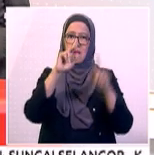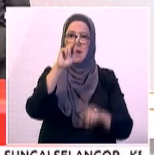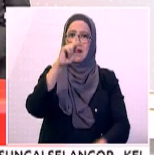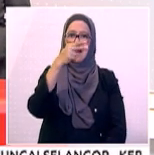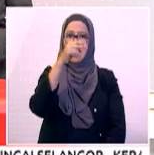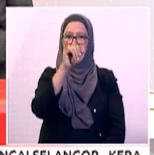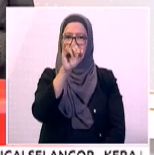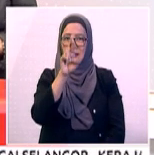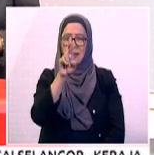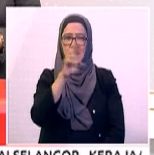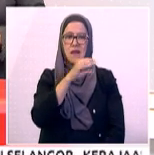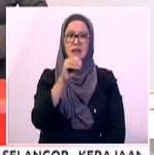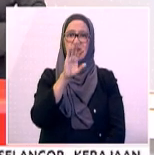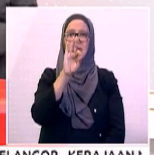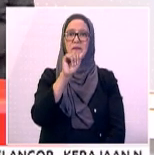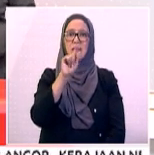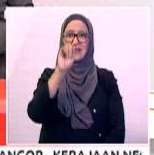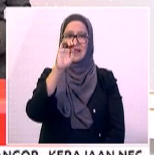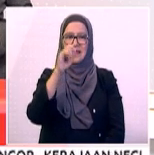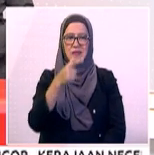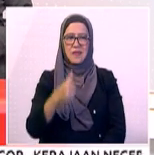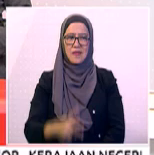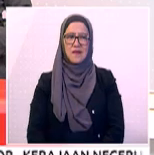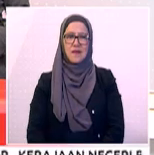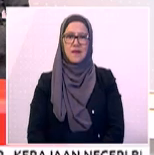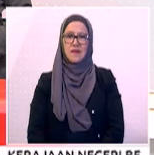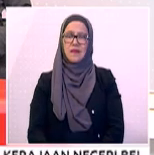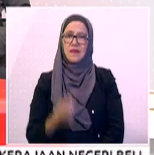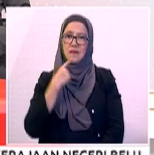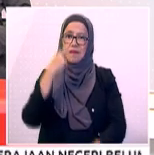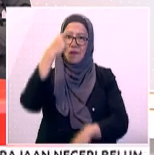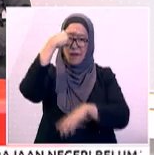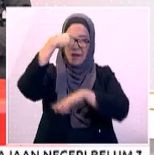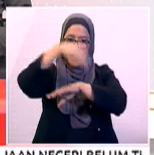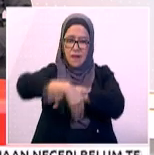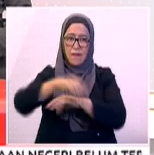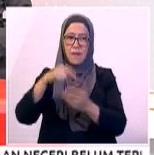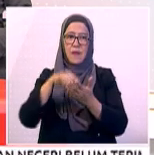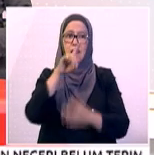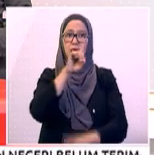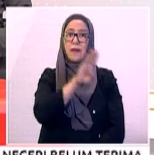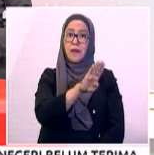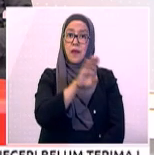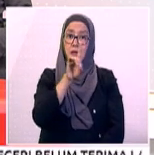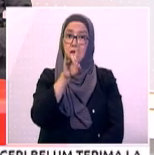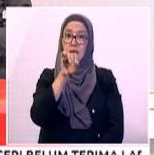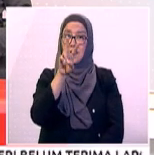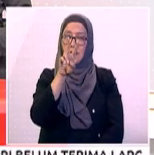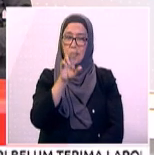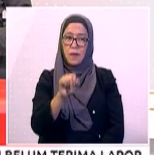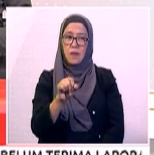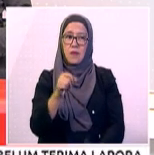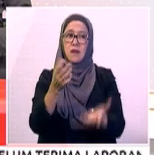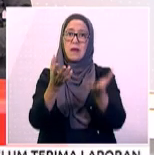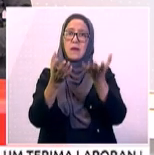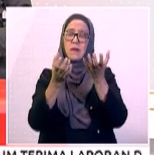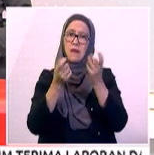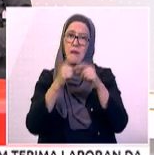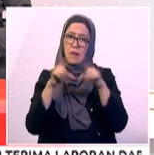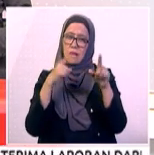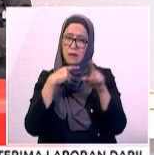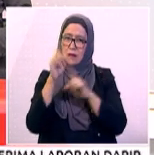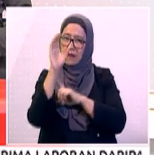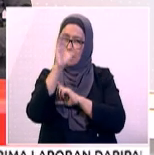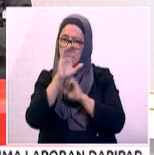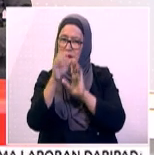lah. Baik, untuk malam ini, Bidiva ingin kongsikan satu lagi bakat baru yang dicungkil dari platform sebegini iaitu